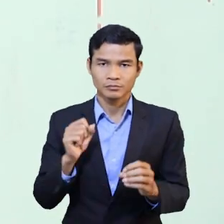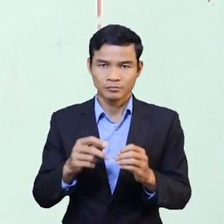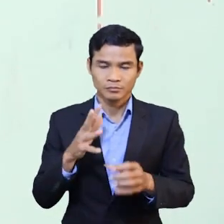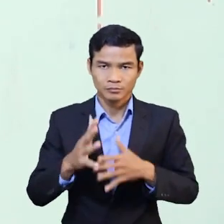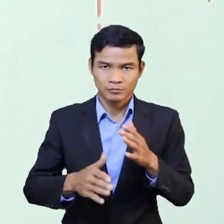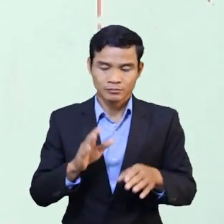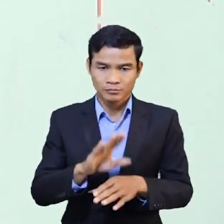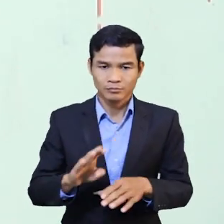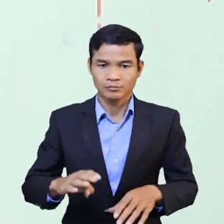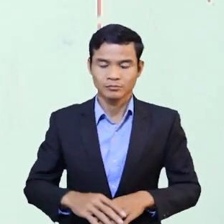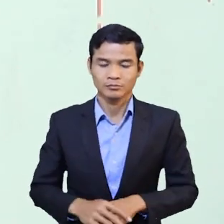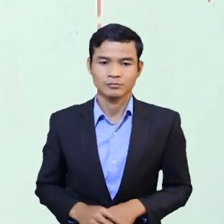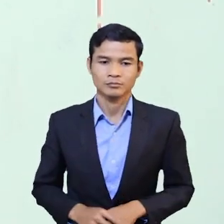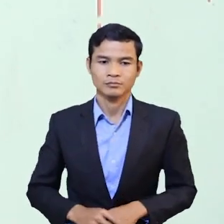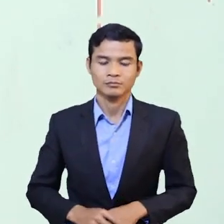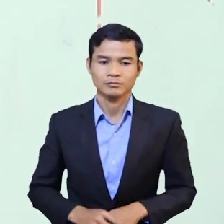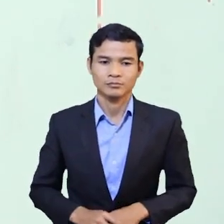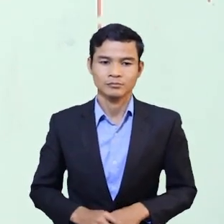án